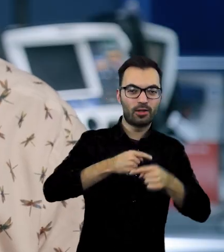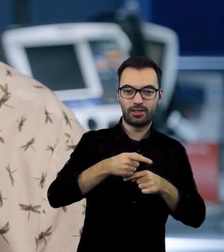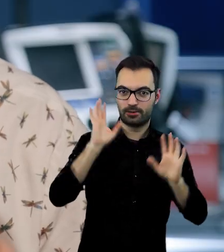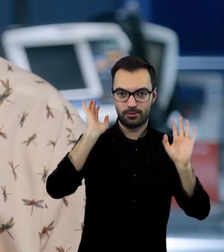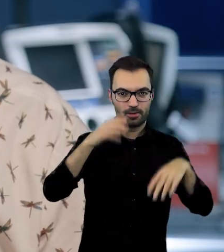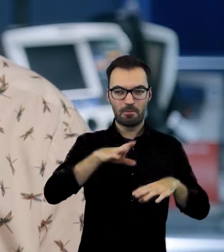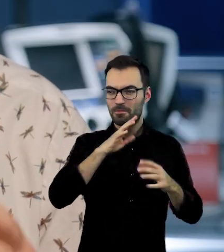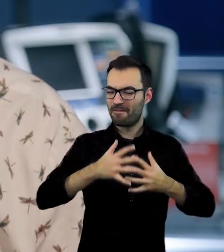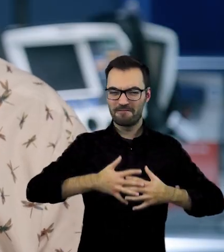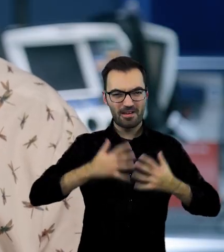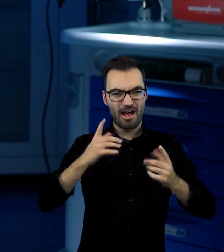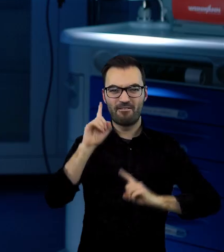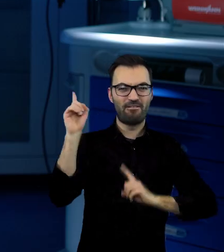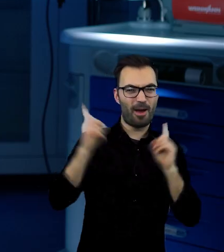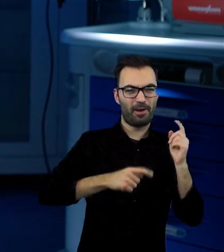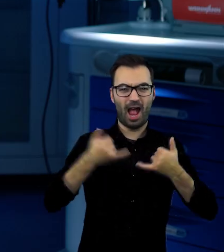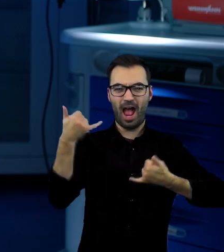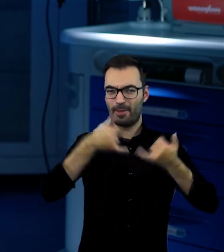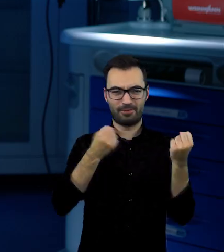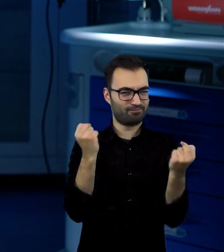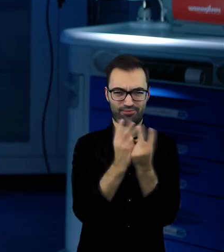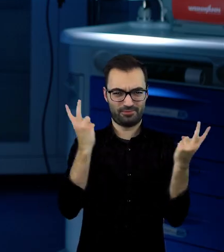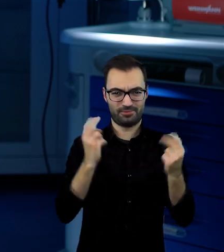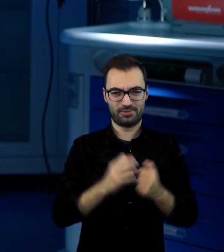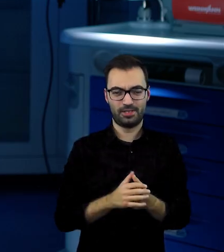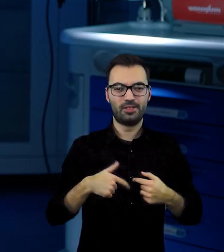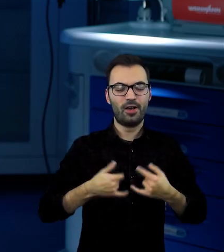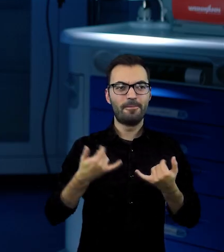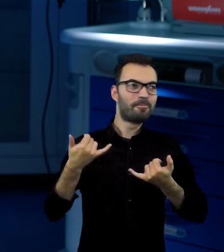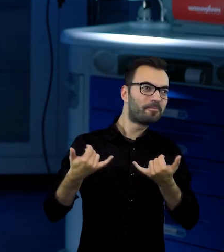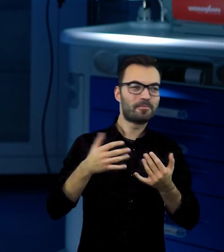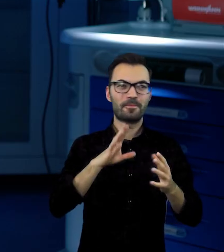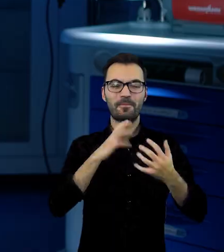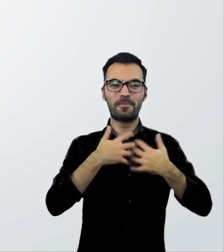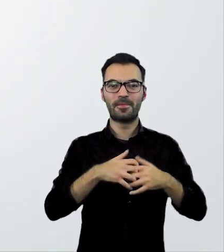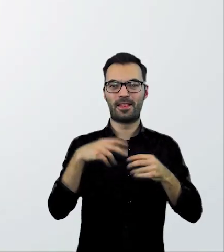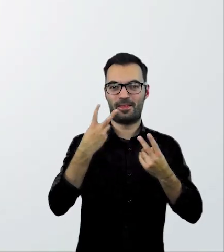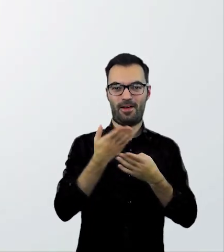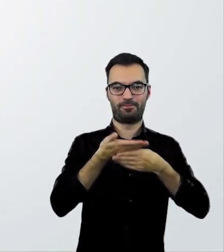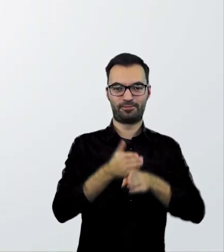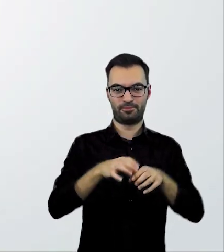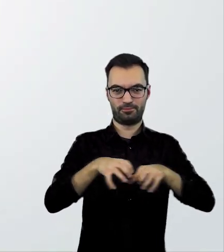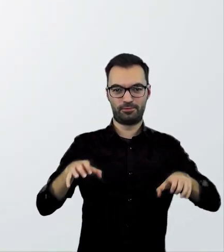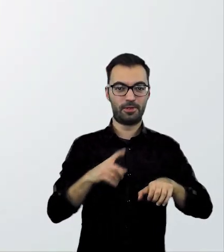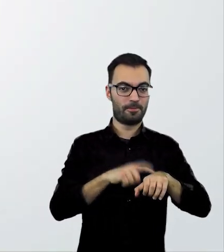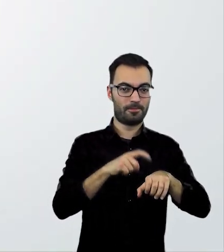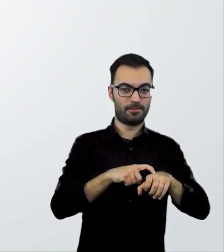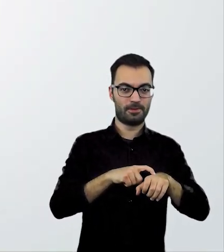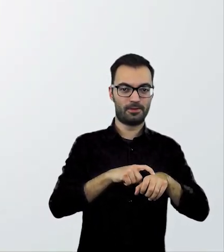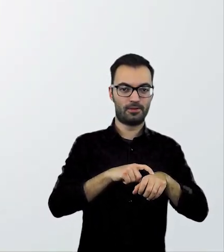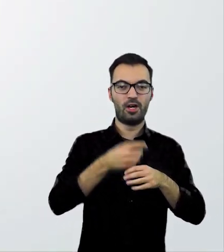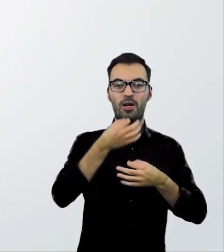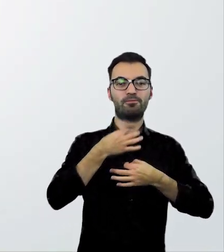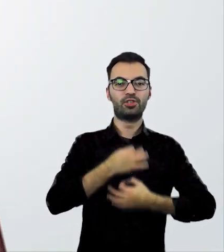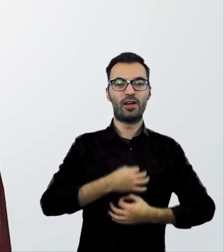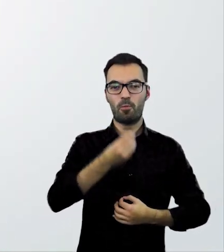działanie potężnej fabryki chemicznej. Ten kombinat chemiczny można z grubsza podzielić na dwa oddziały. Pierwszy to przewód pokarmowy,